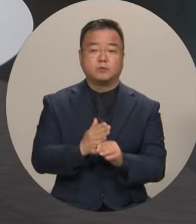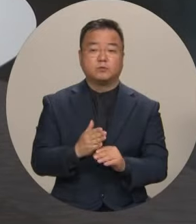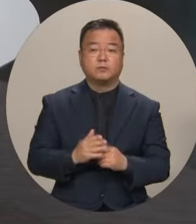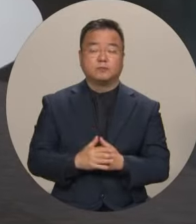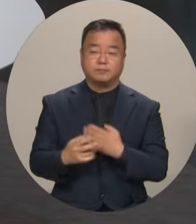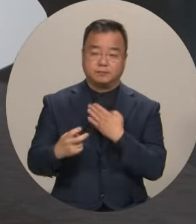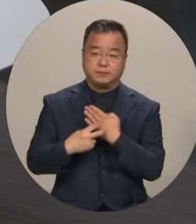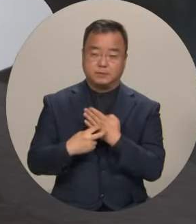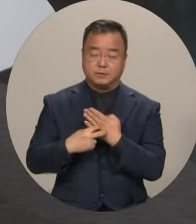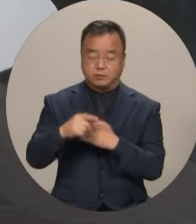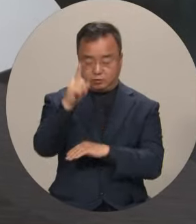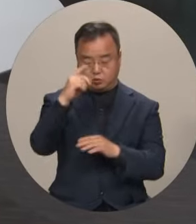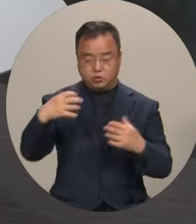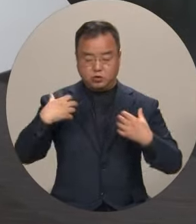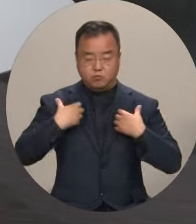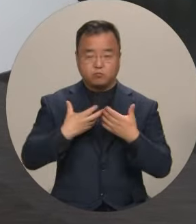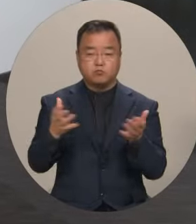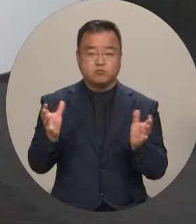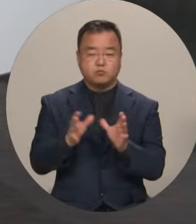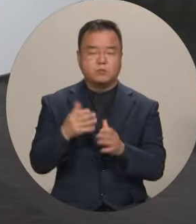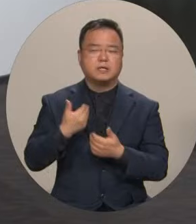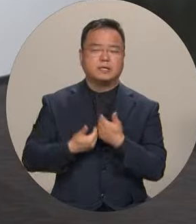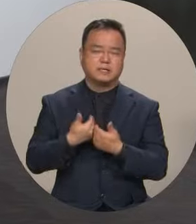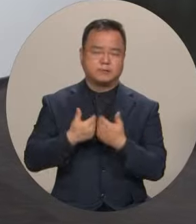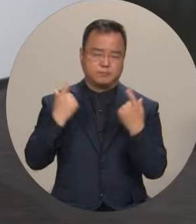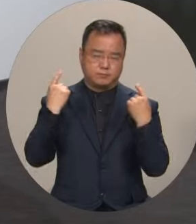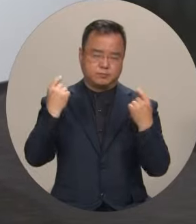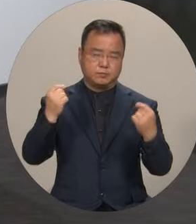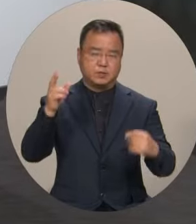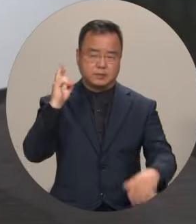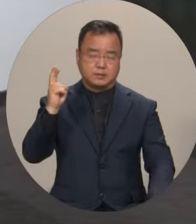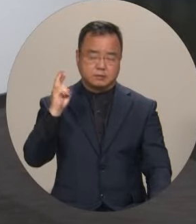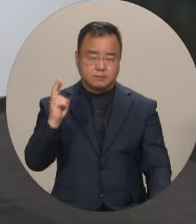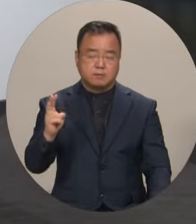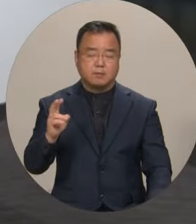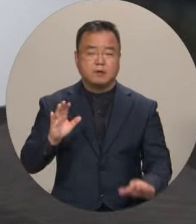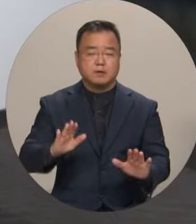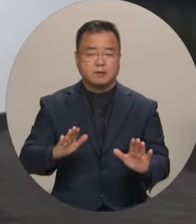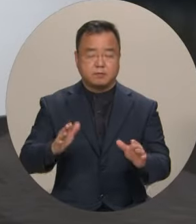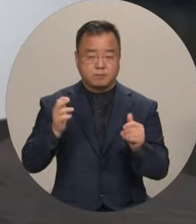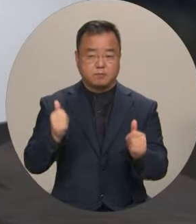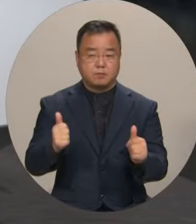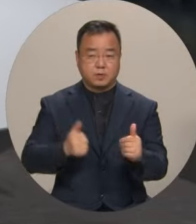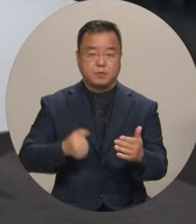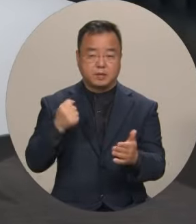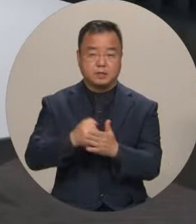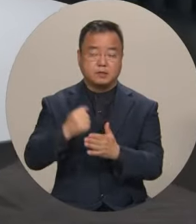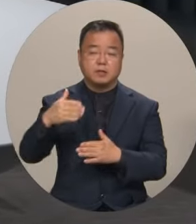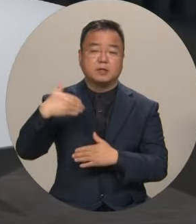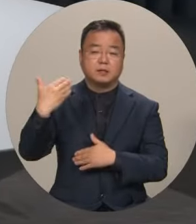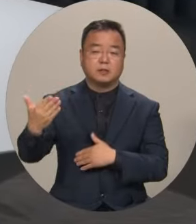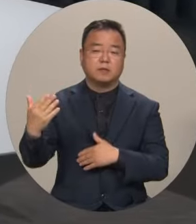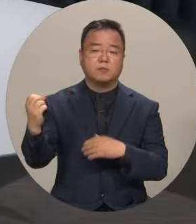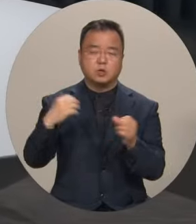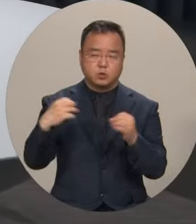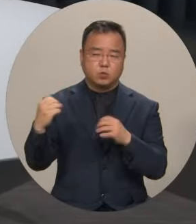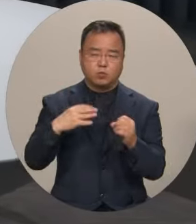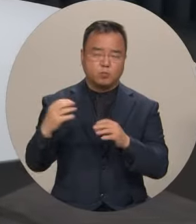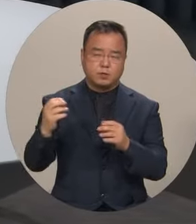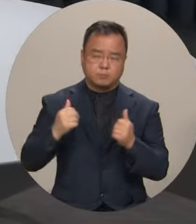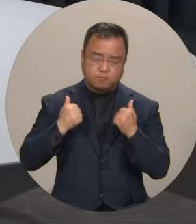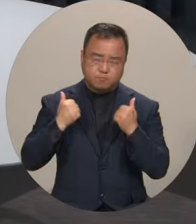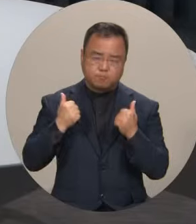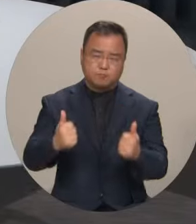의정 갈등은 뭐 이어질 가능성이 높아 보이는데이 법원 판단 이후에도 별도의 소통 노력이 중요할 것